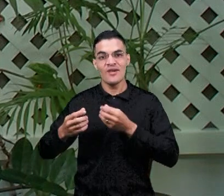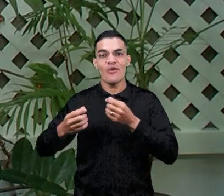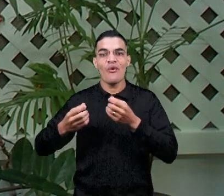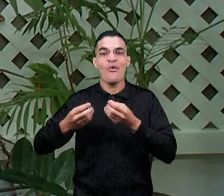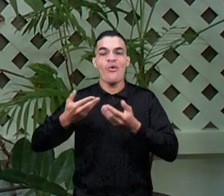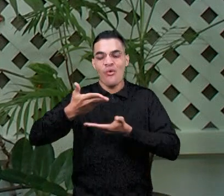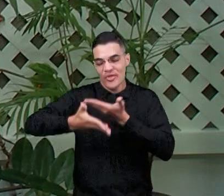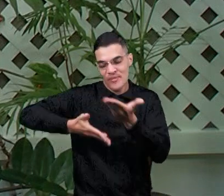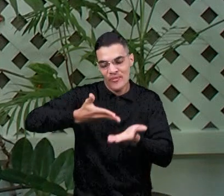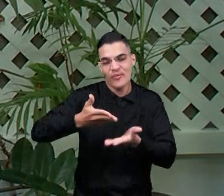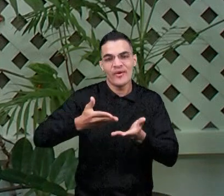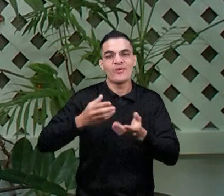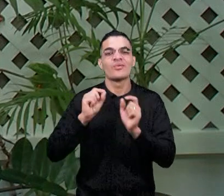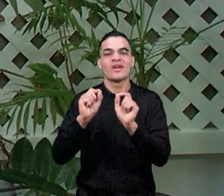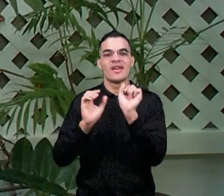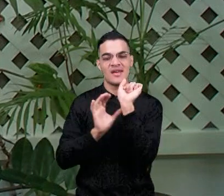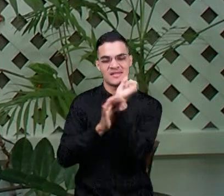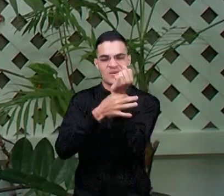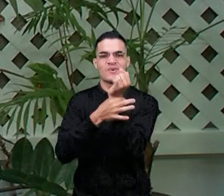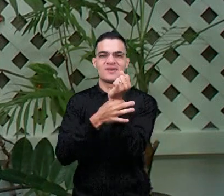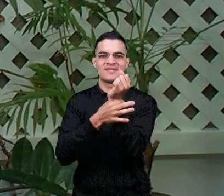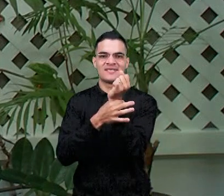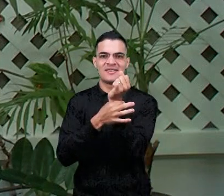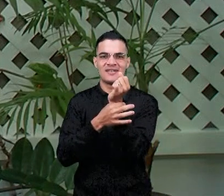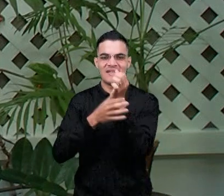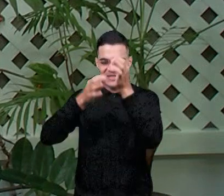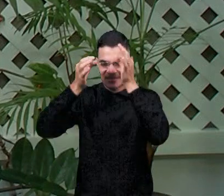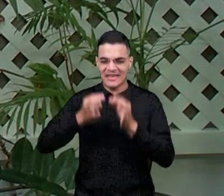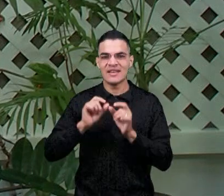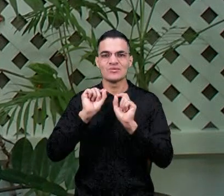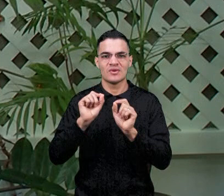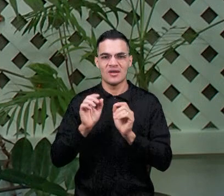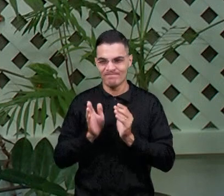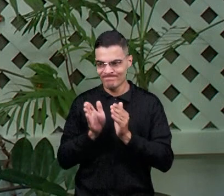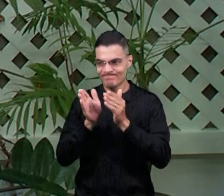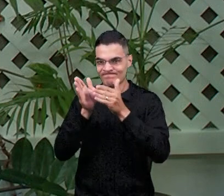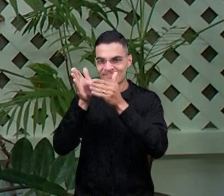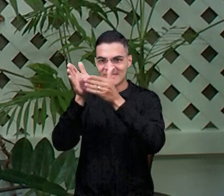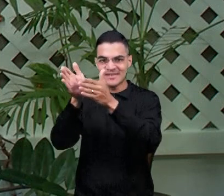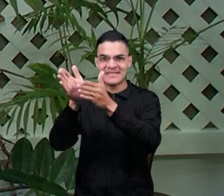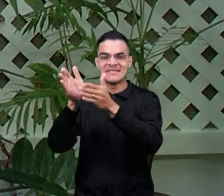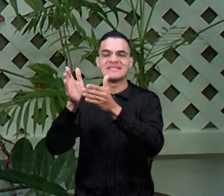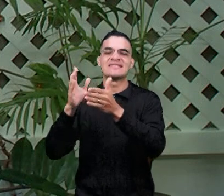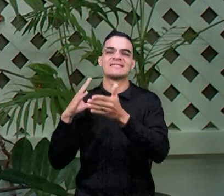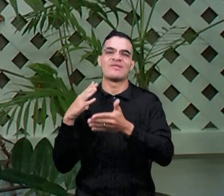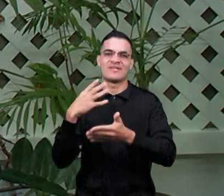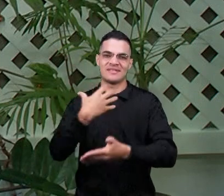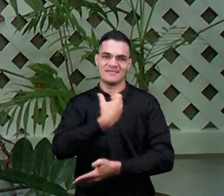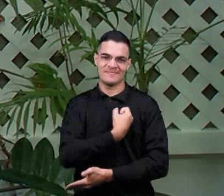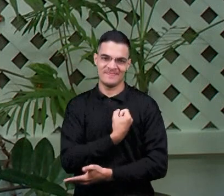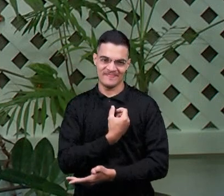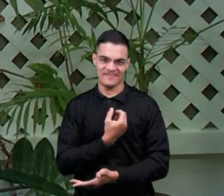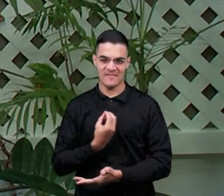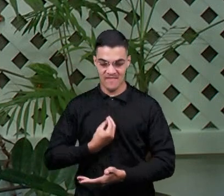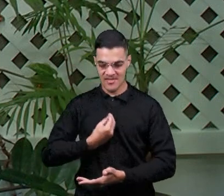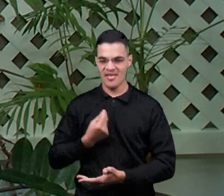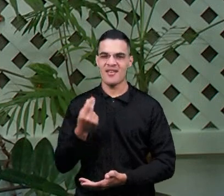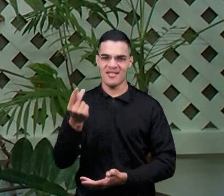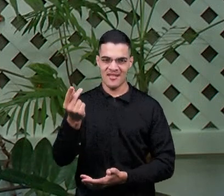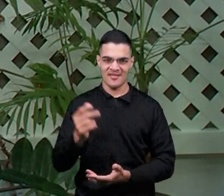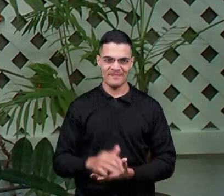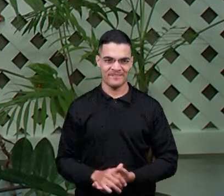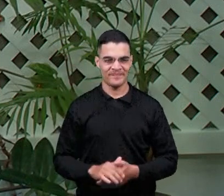qu'il vit et qu'il suit, qui est en direction à la vie éternelle. Aujourd'hui, j'aimerais